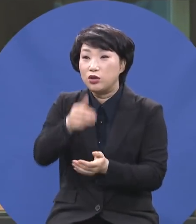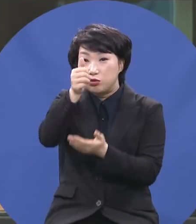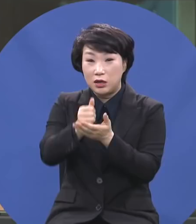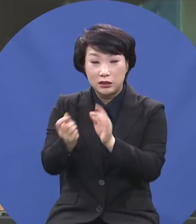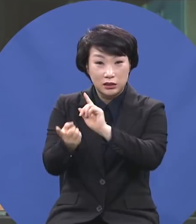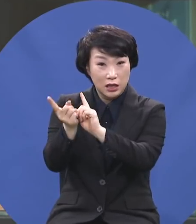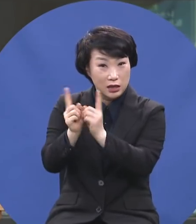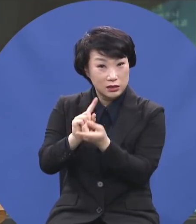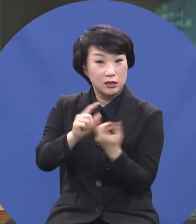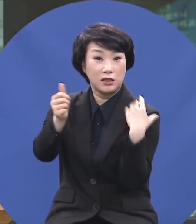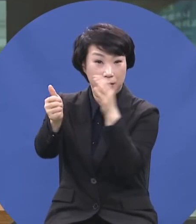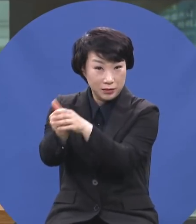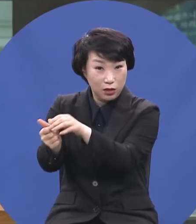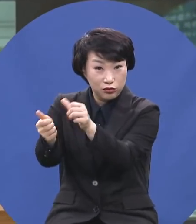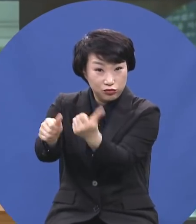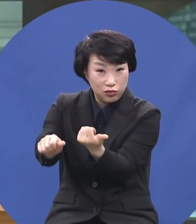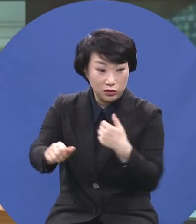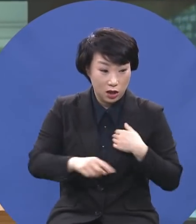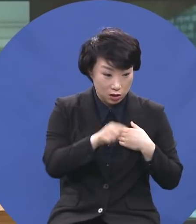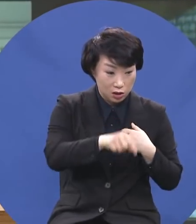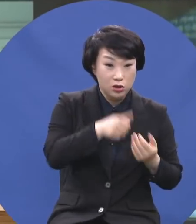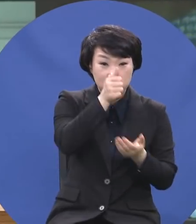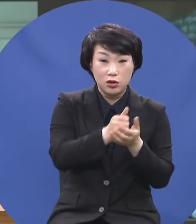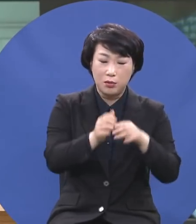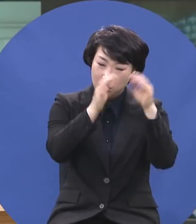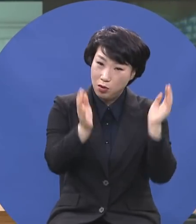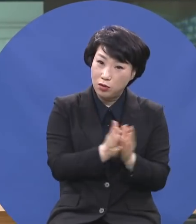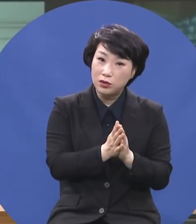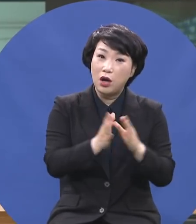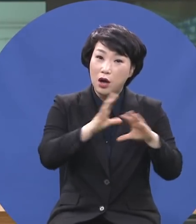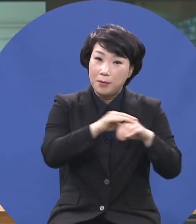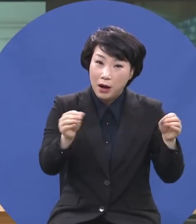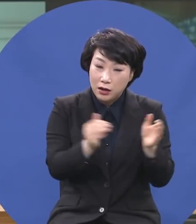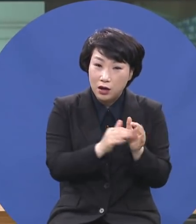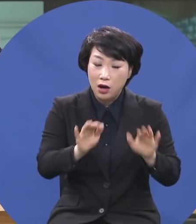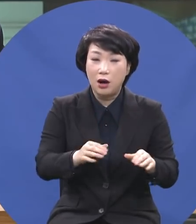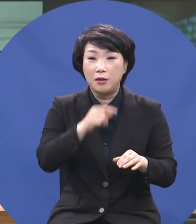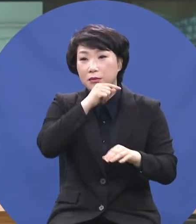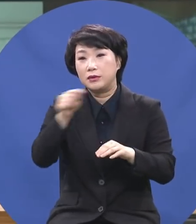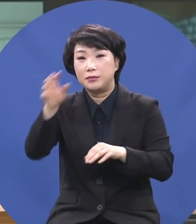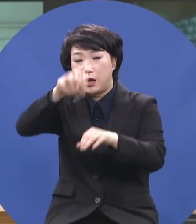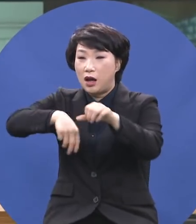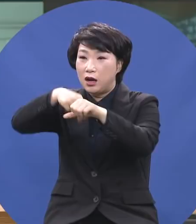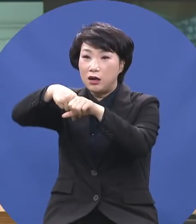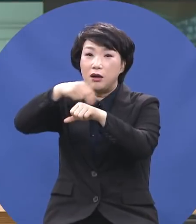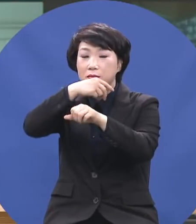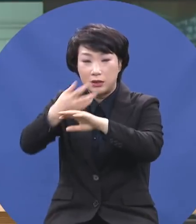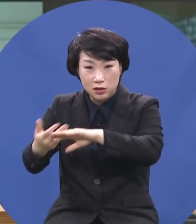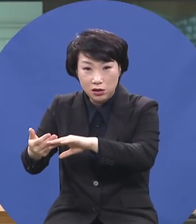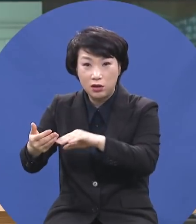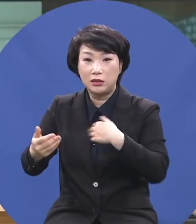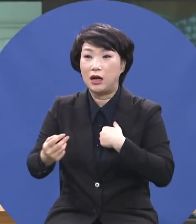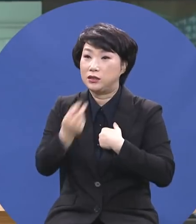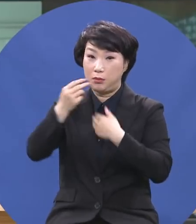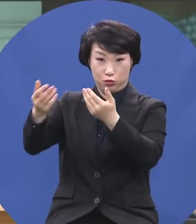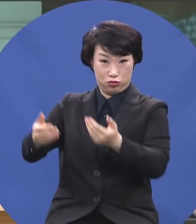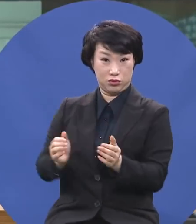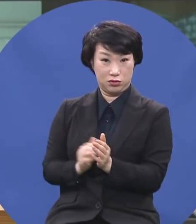죄값을 짊어져 죽음으로 내 죄를 파괴시키고 흘리신 피로 나에게 생명을 주셨으니